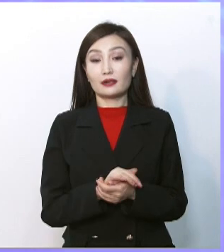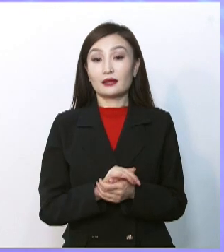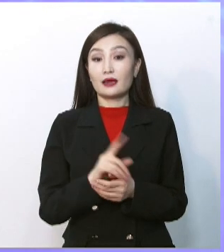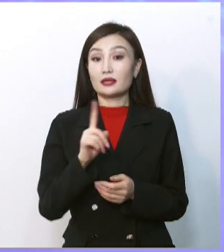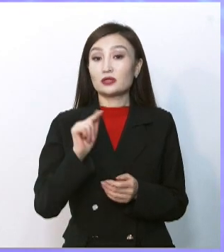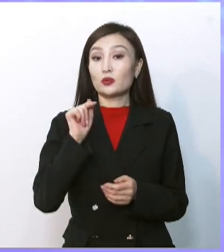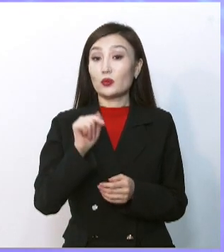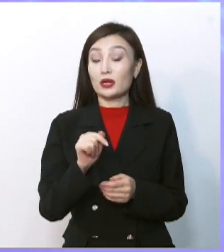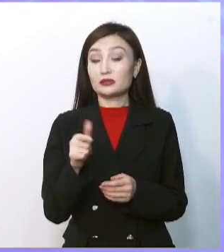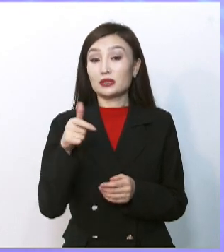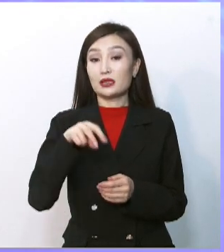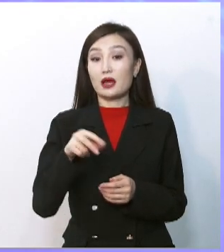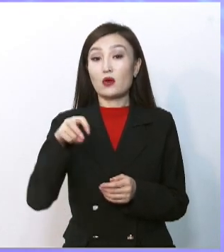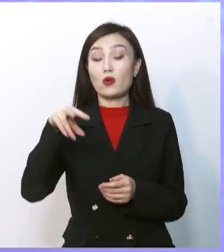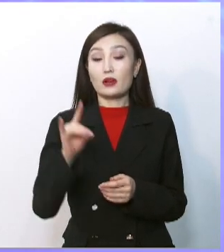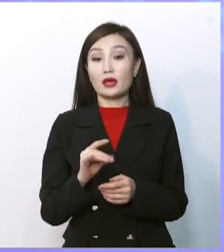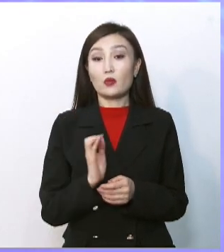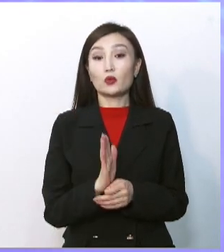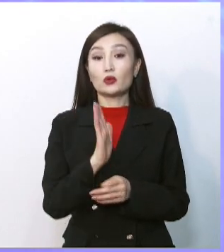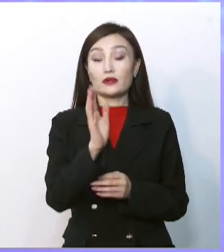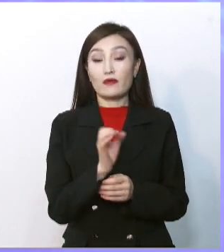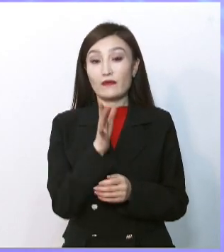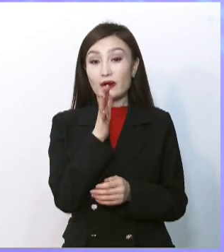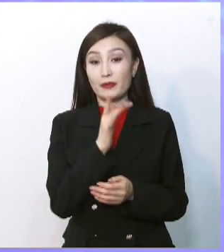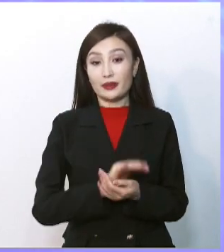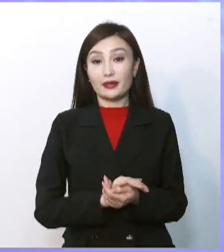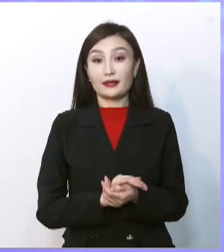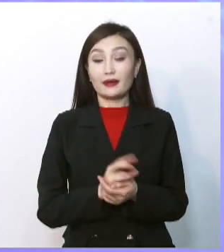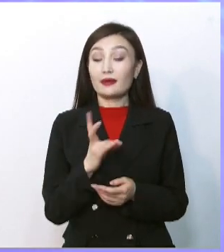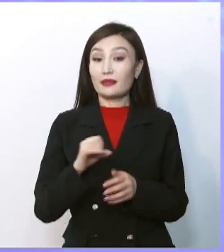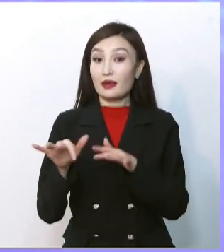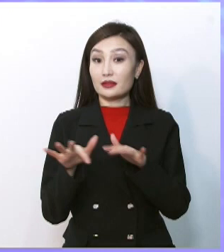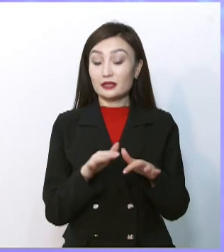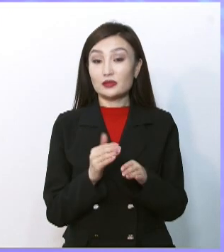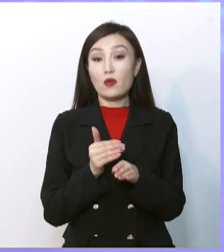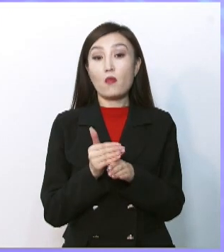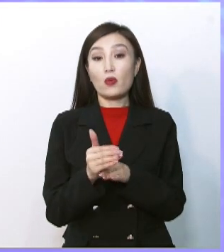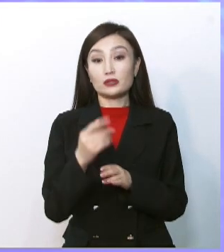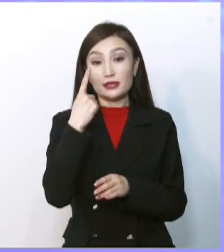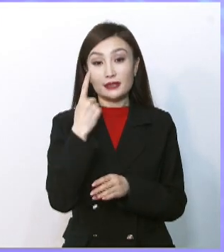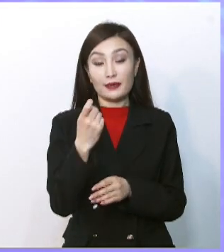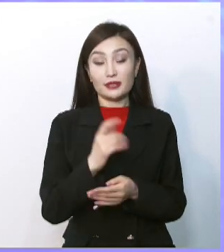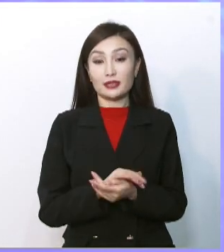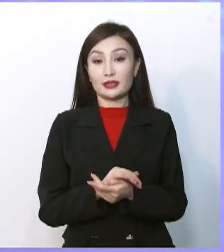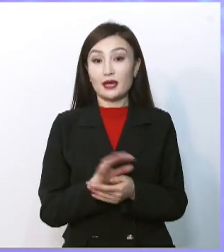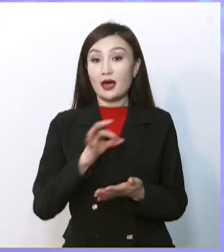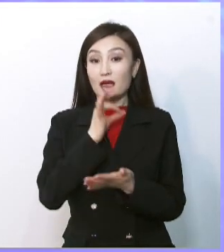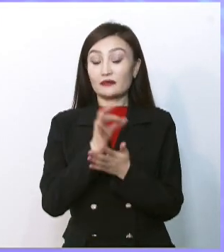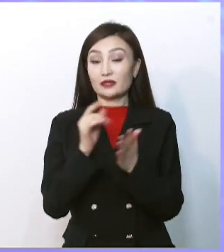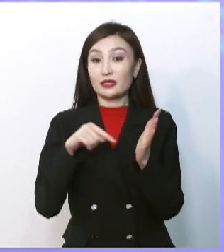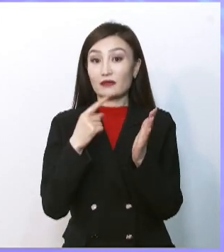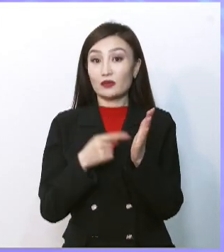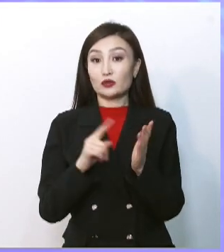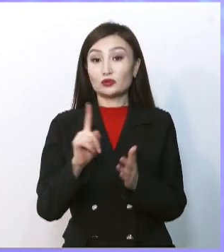На что указывают глаголы будущего времени? На действие после сообщения. Отвечают на